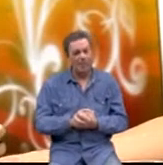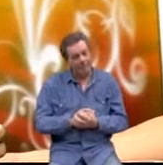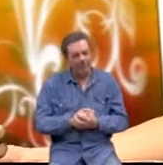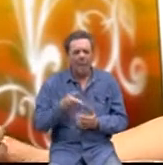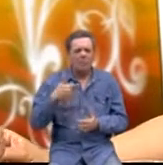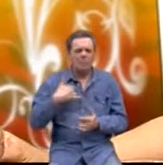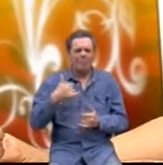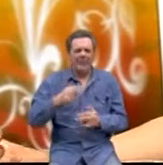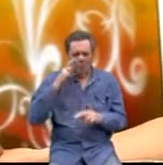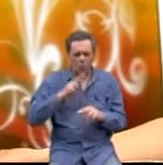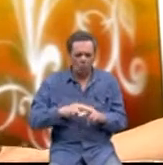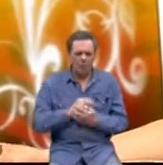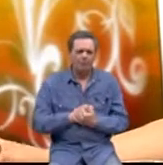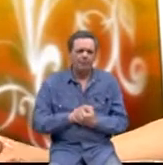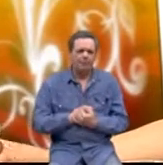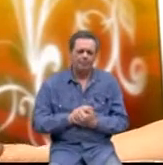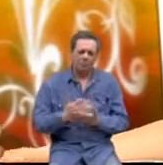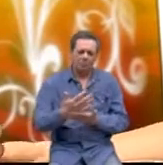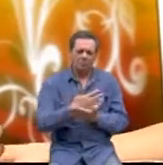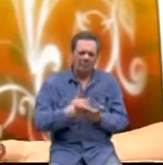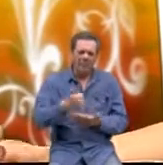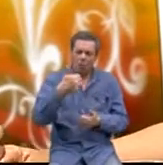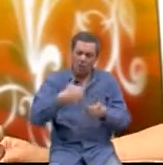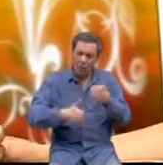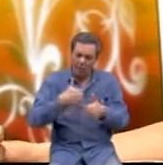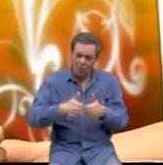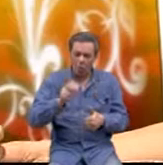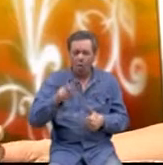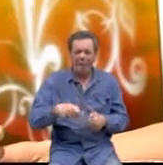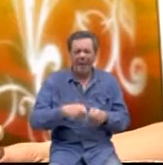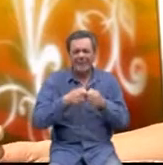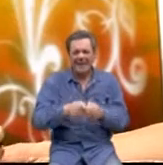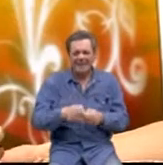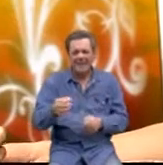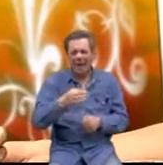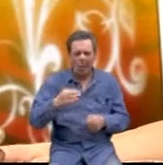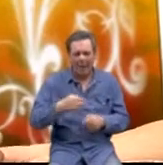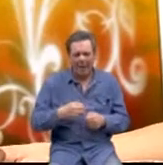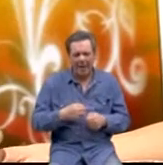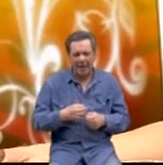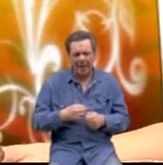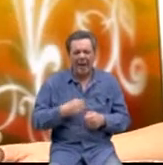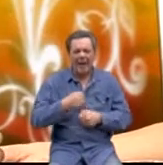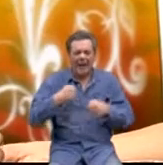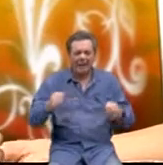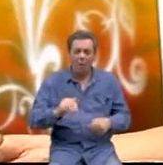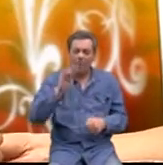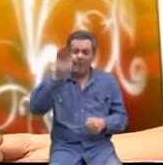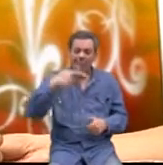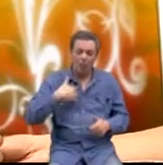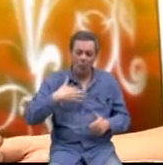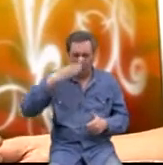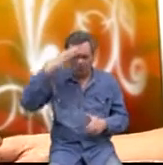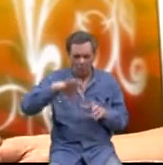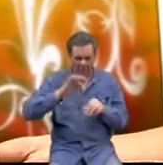smo odlučili sada iskoristiti jedan natječaj koji je imala Zaklada za lokalni razvoj Zamah i prijaviti ovu ideju baš zato